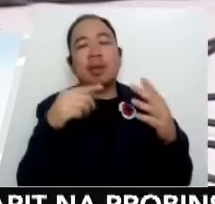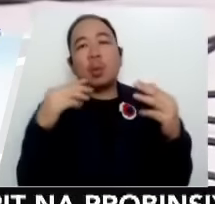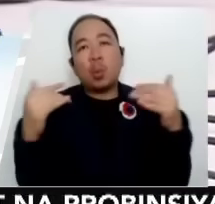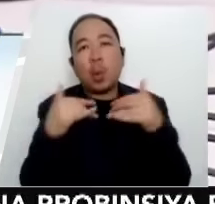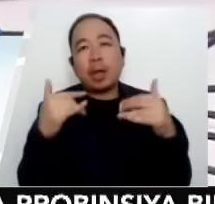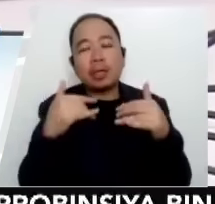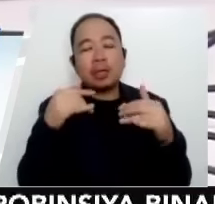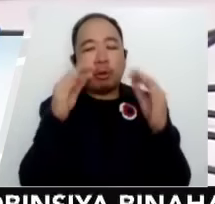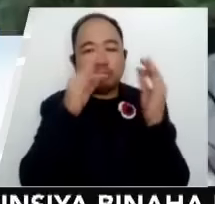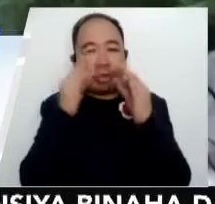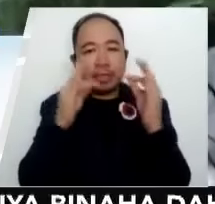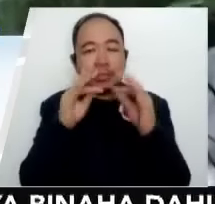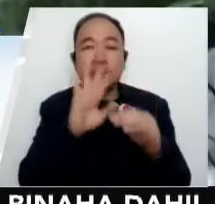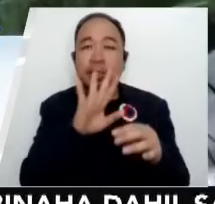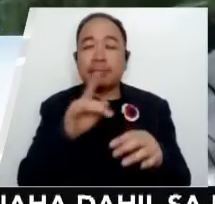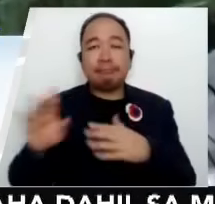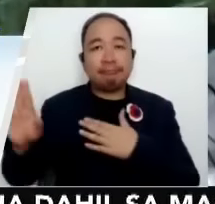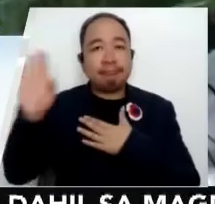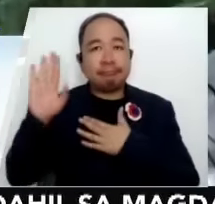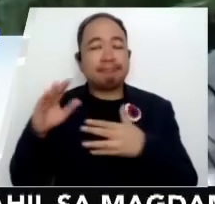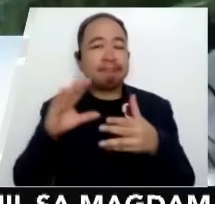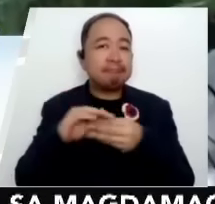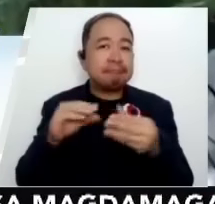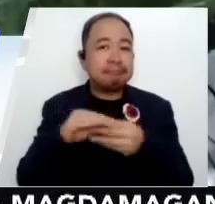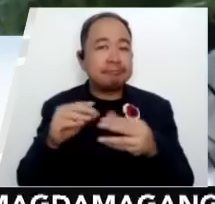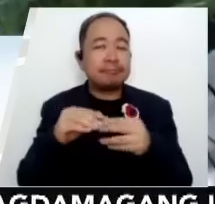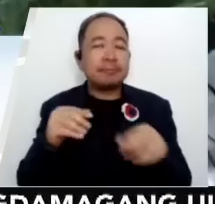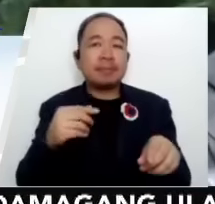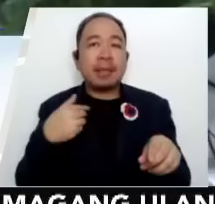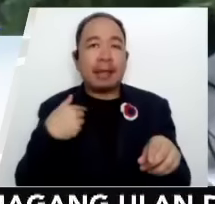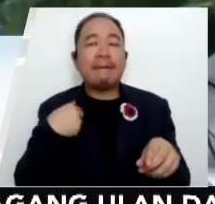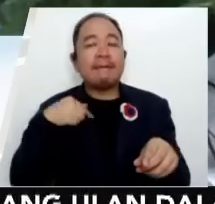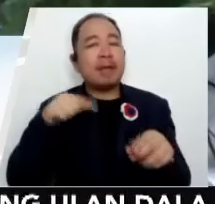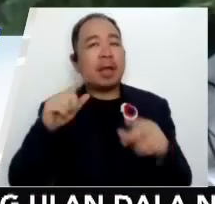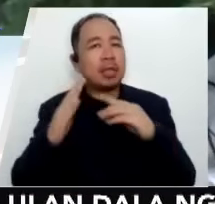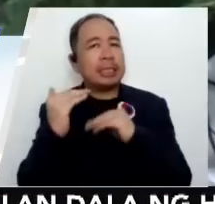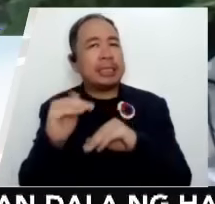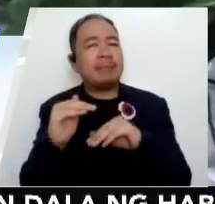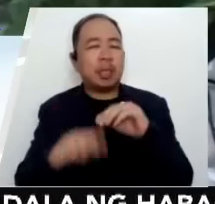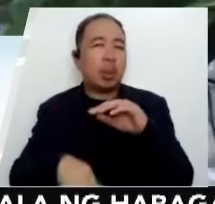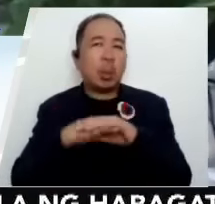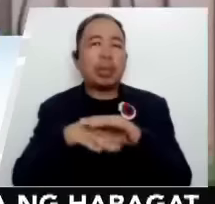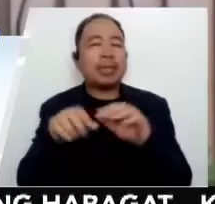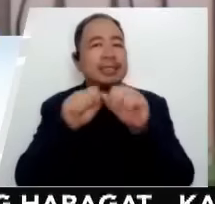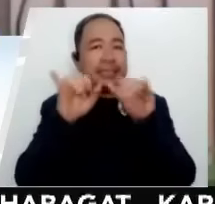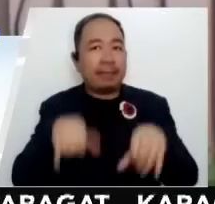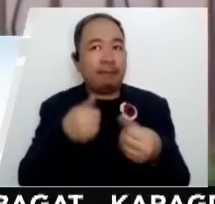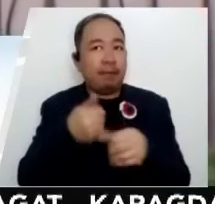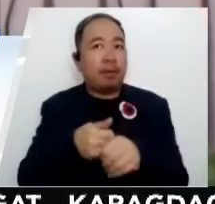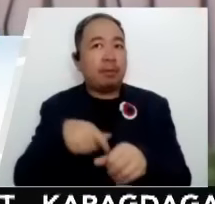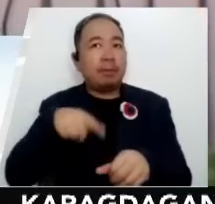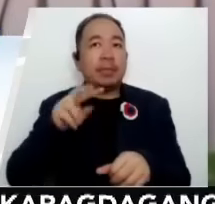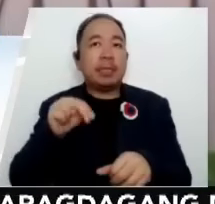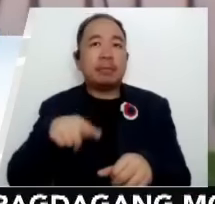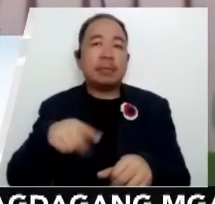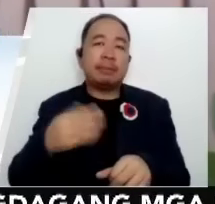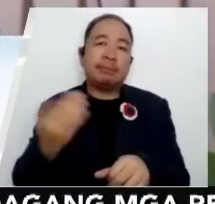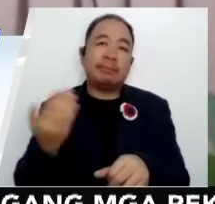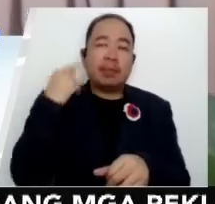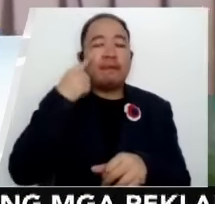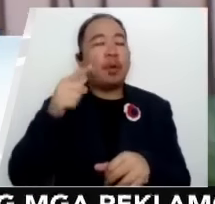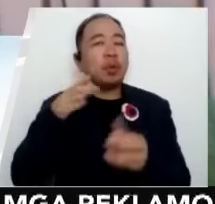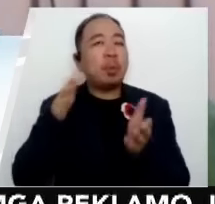Lieutenant Colonel Jovi Espinido na may quota system na sinusunod ang Philippine National Police noon sa Oplan Tokhang, kasama